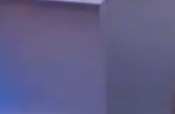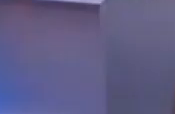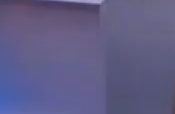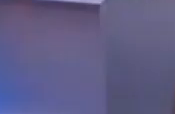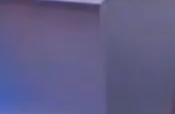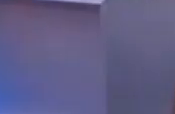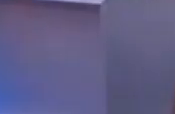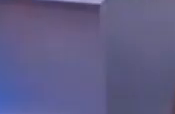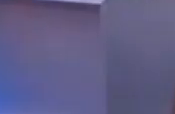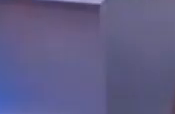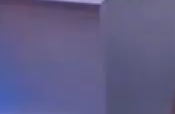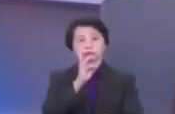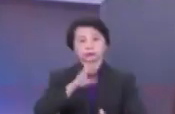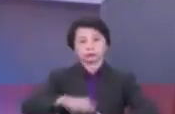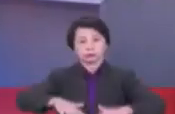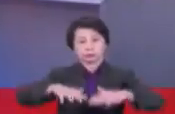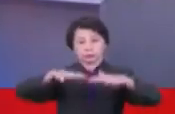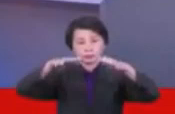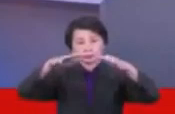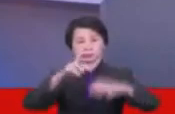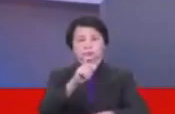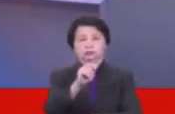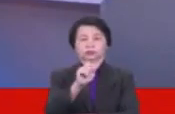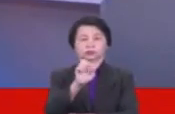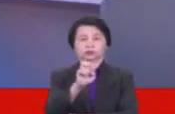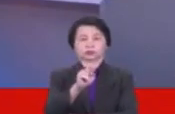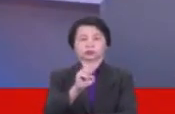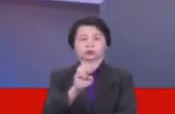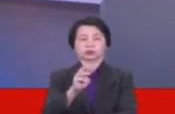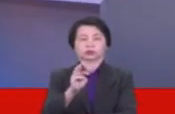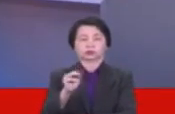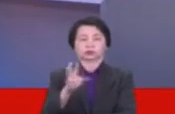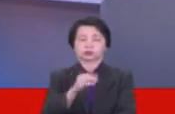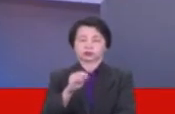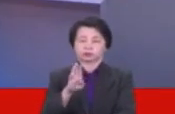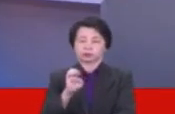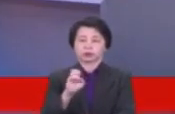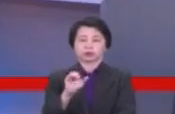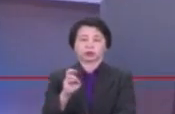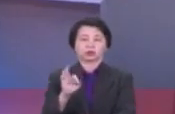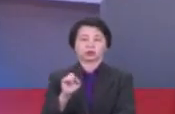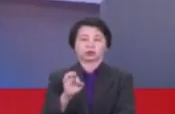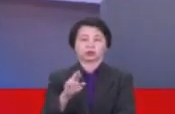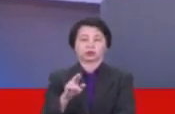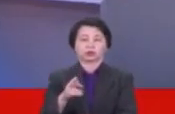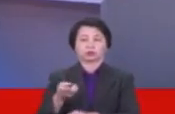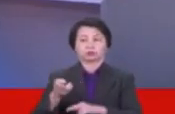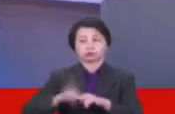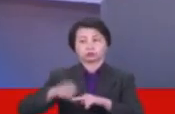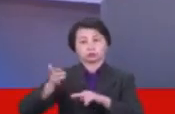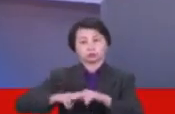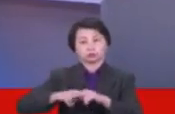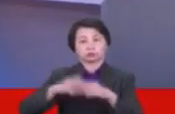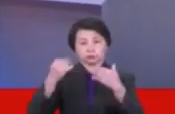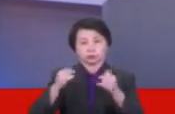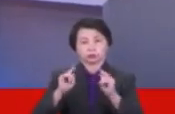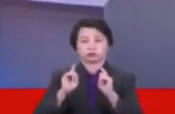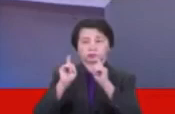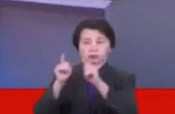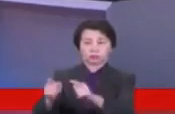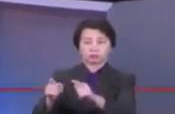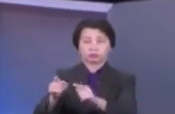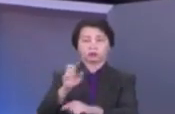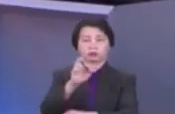Jumlah penduduk terjejas banjir di Tenom dan Beaufort Sabah terus merekodkan peningkatan. Untuk perinciannya, kita terus saja